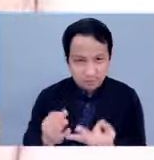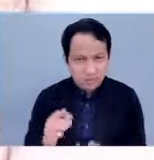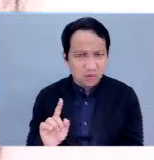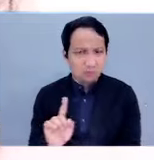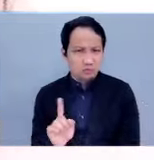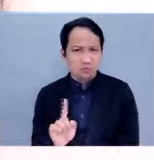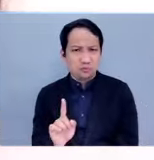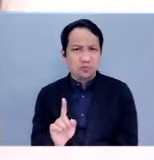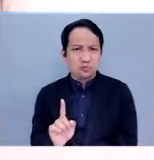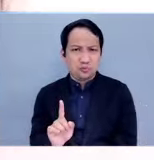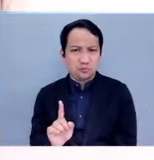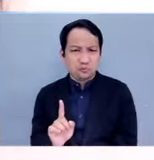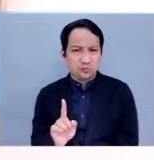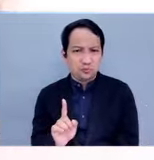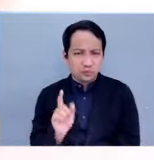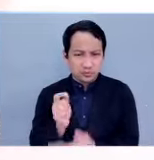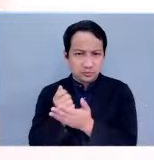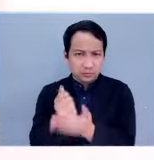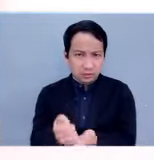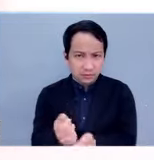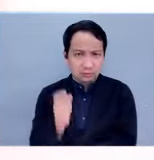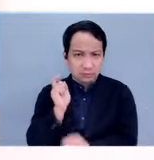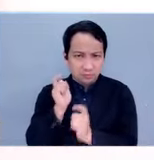nating maitulong kaagad?